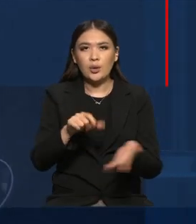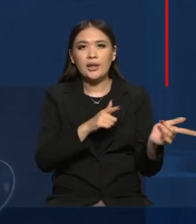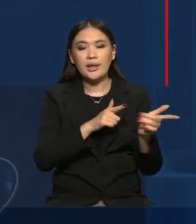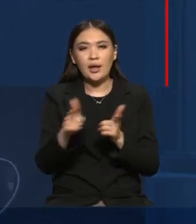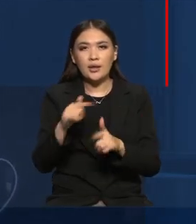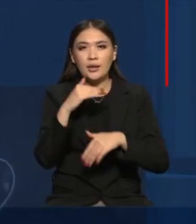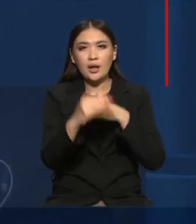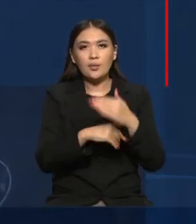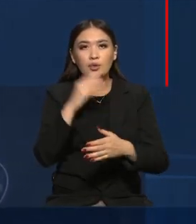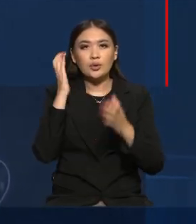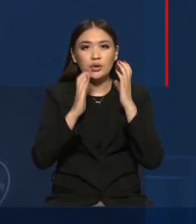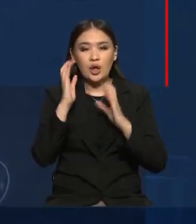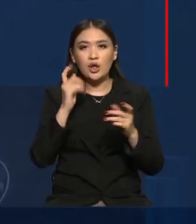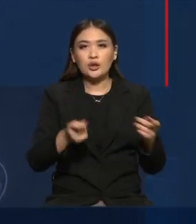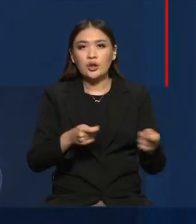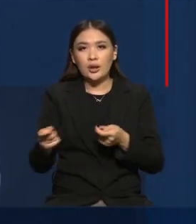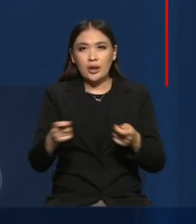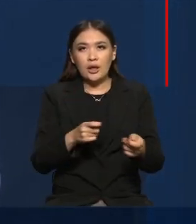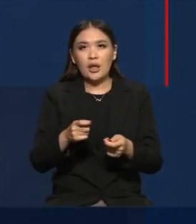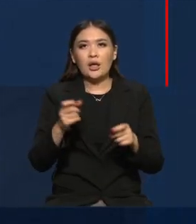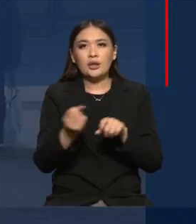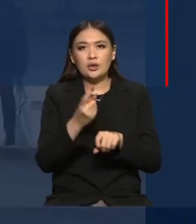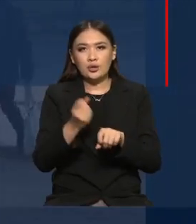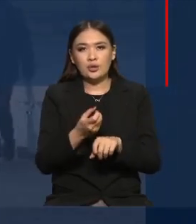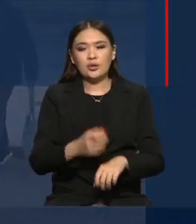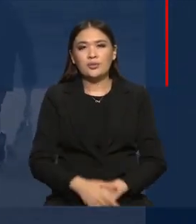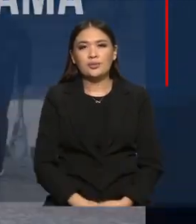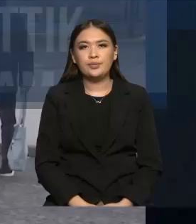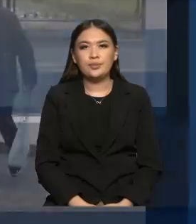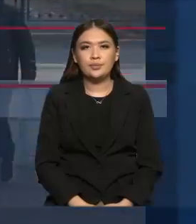Оғамдық даму институты жүргізген сауалнама нәтижесі осындай.